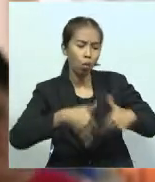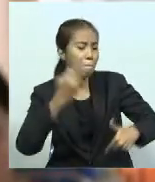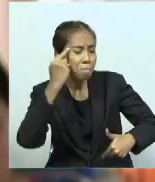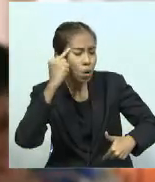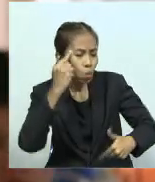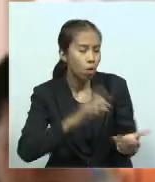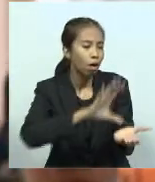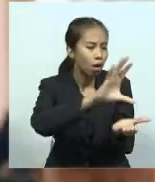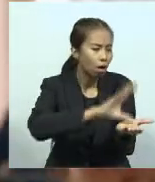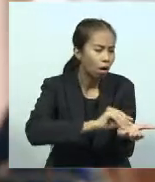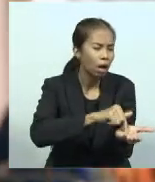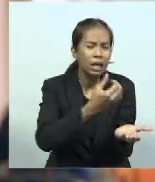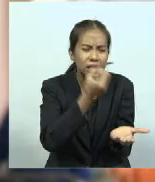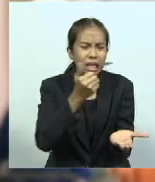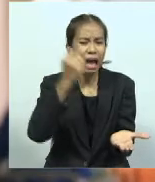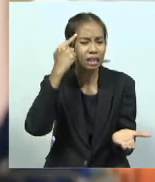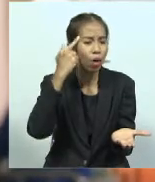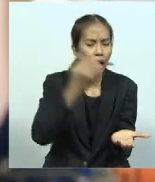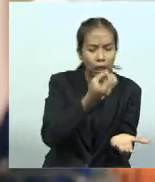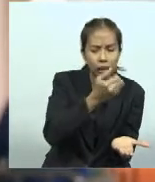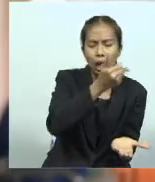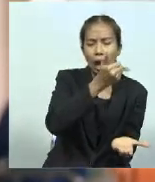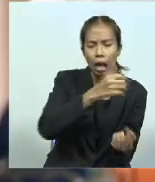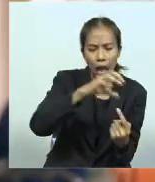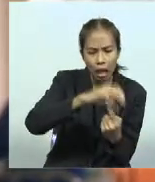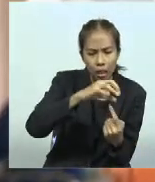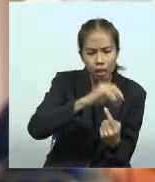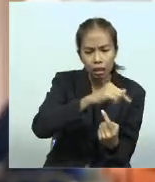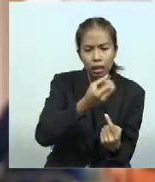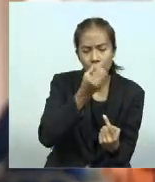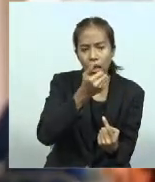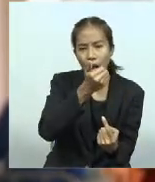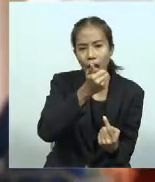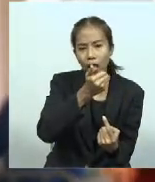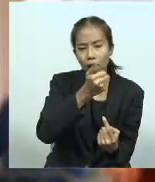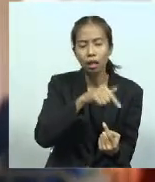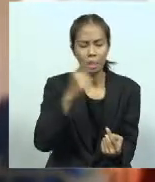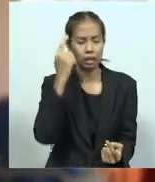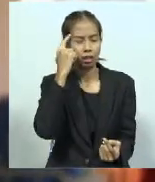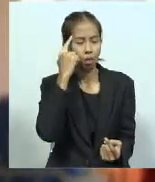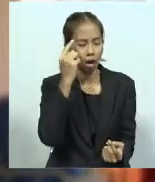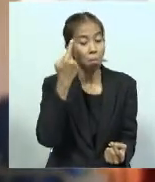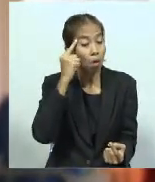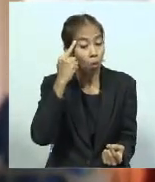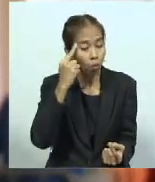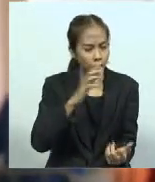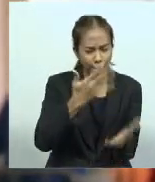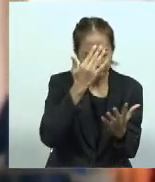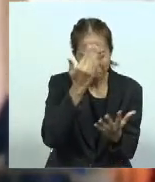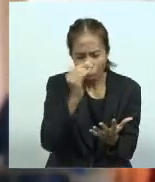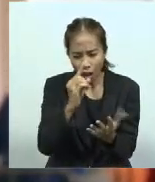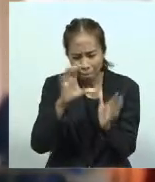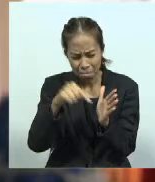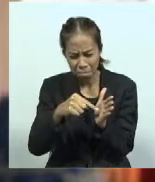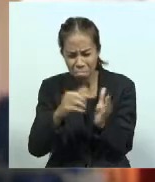จะมีเห็ดละโง่หินเป็นเห็ดคล้ายๆเห็ดไข่ห่านที่สามารถกินได้อยู่ซึ่งมันจะมีลักษณะคล้ายกันม